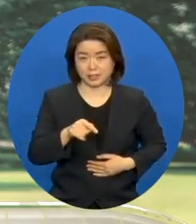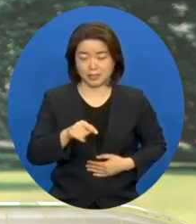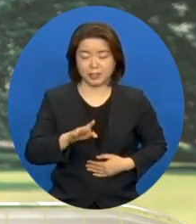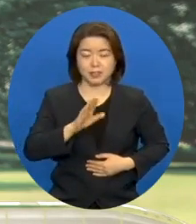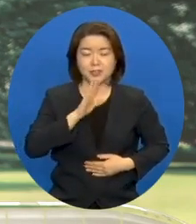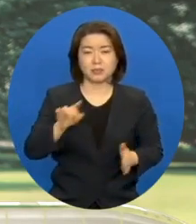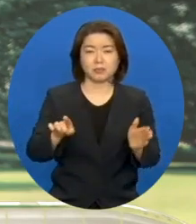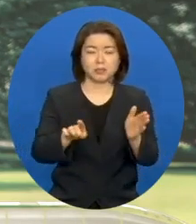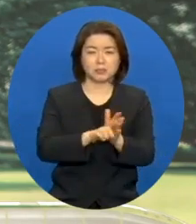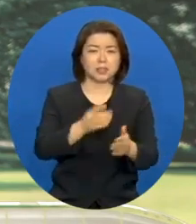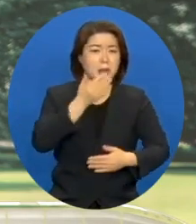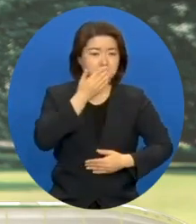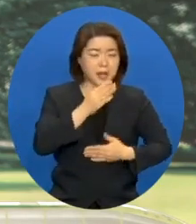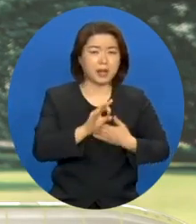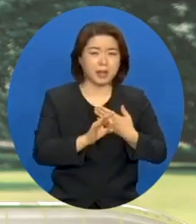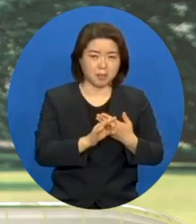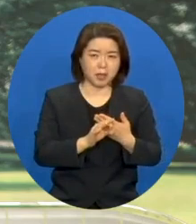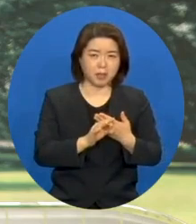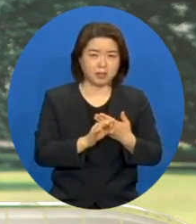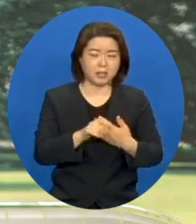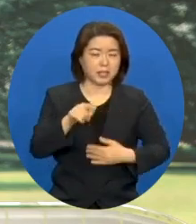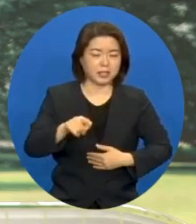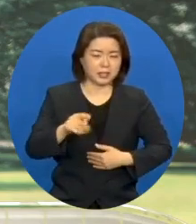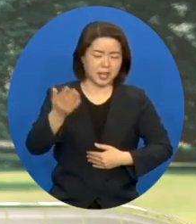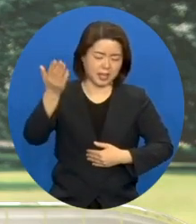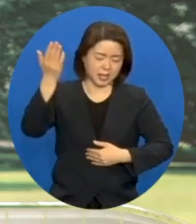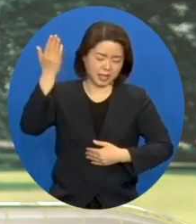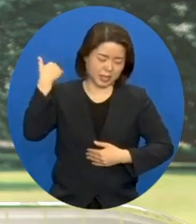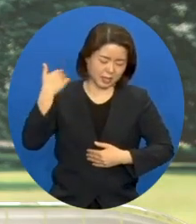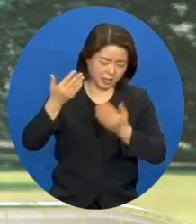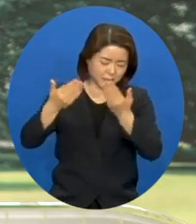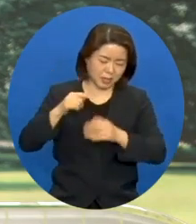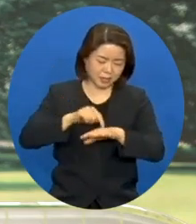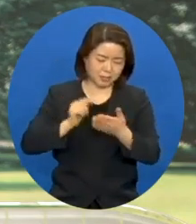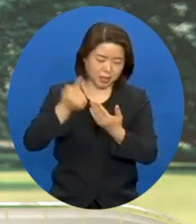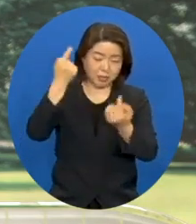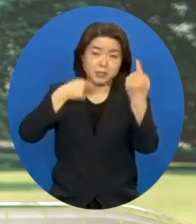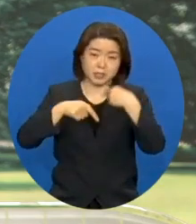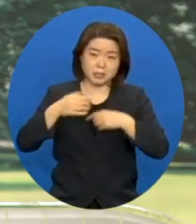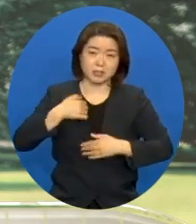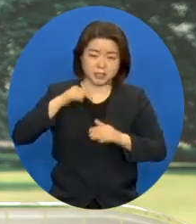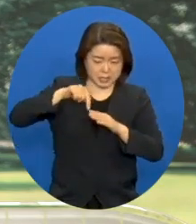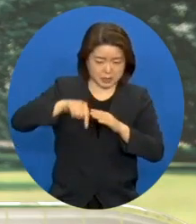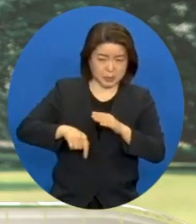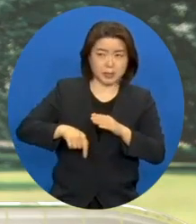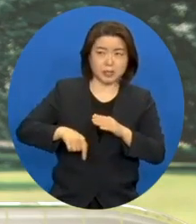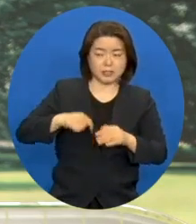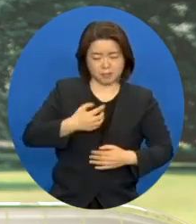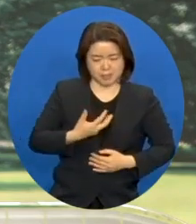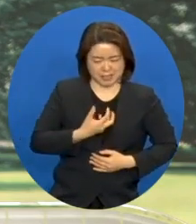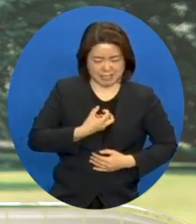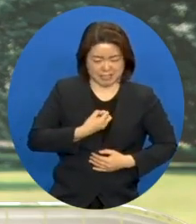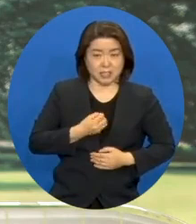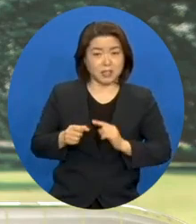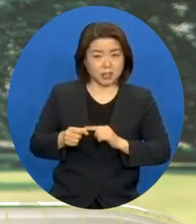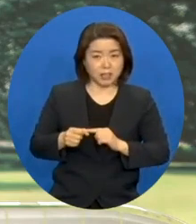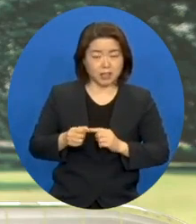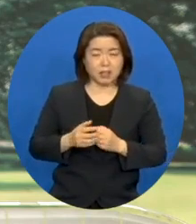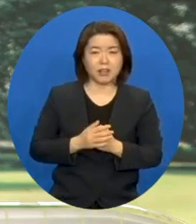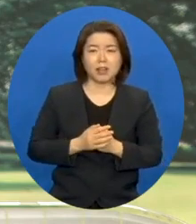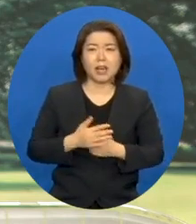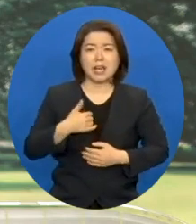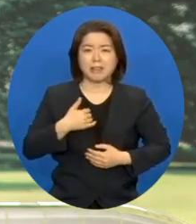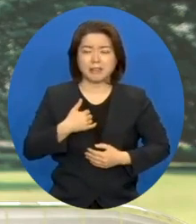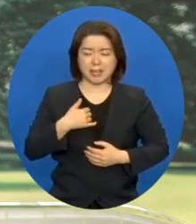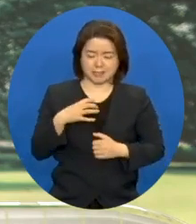정말 믿어지게 될 때, 그때 어려서 받았던 마음의 상처들, 내 속에 있는 응어리들, 아직도